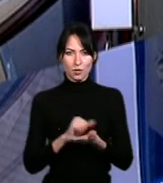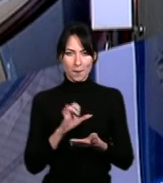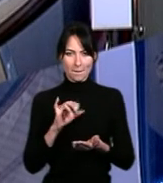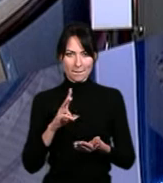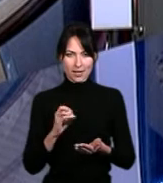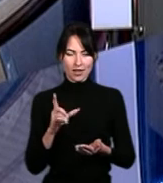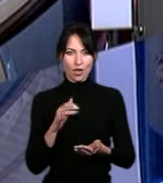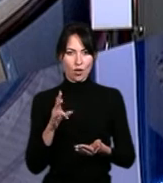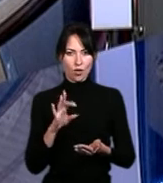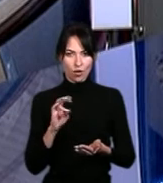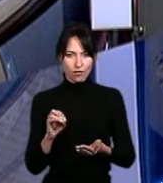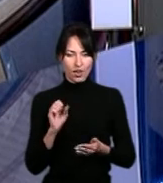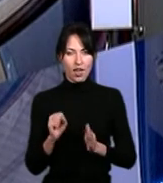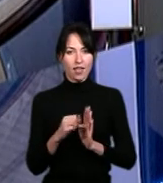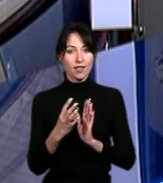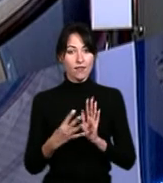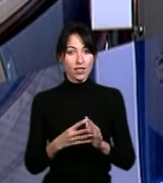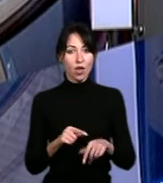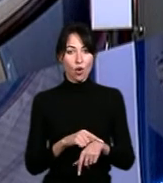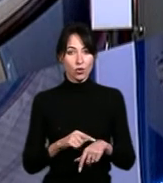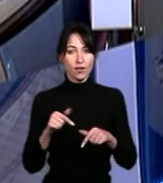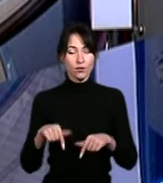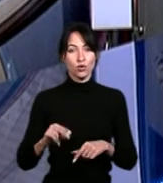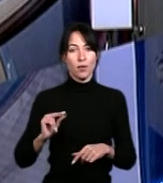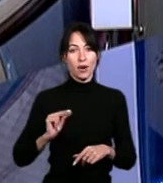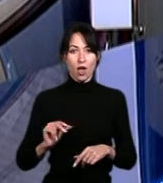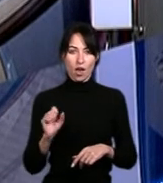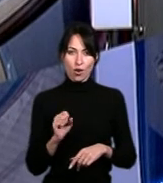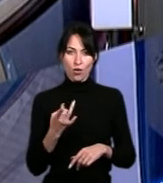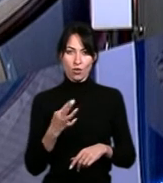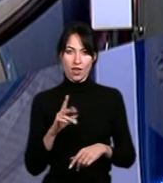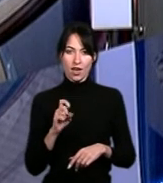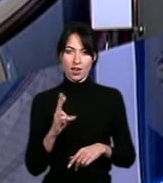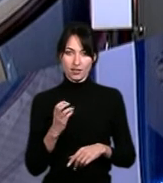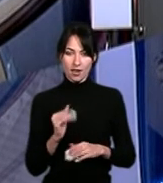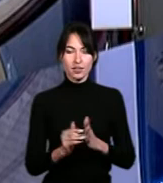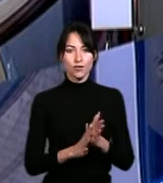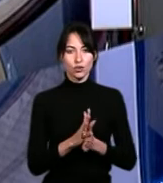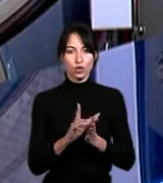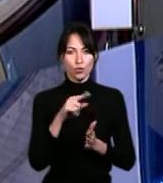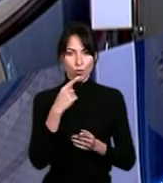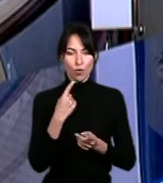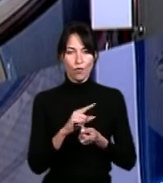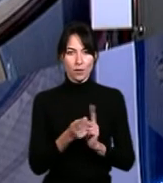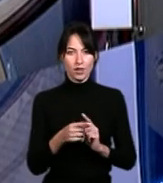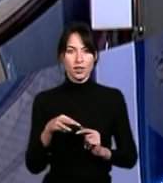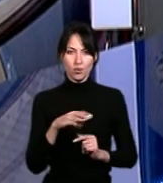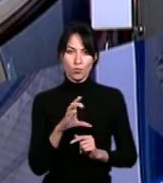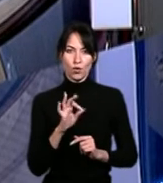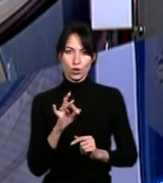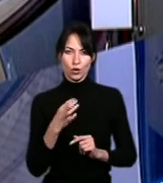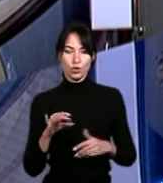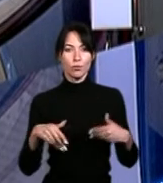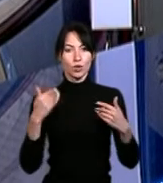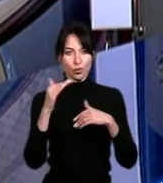Суспільне головне, 19 година. У студії працює Альона Рязанцева та жестовою мовою перекладає Моніка Соробей.